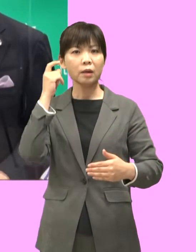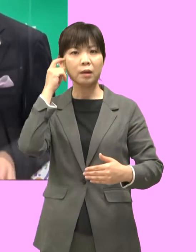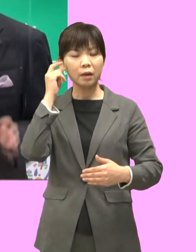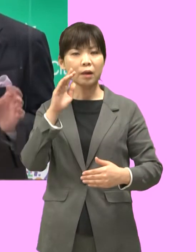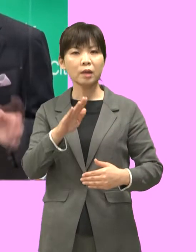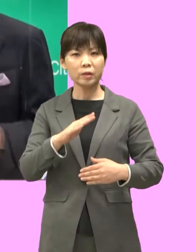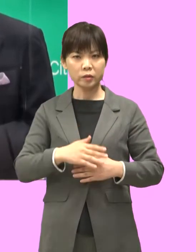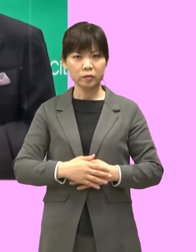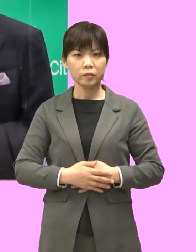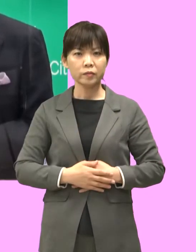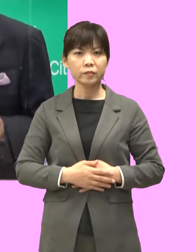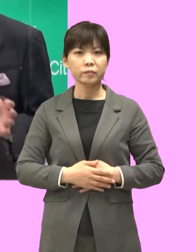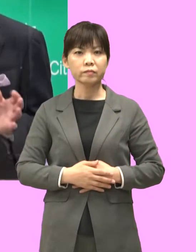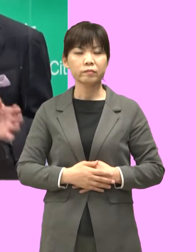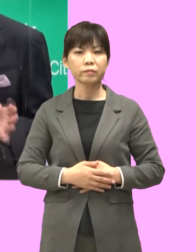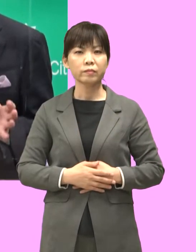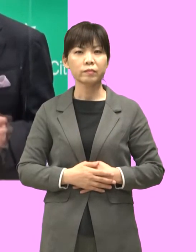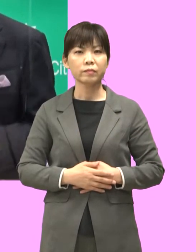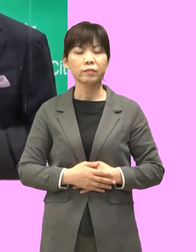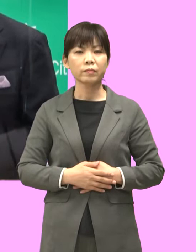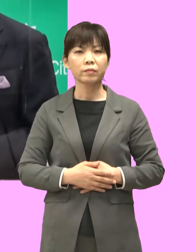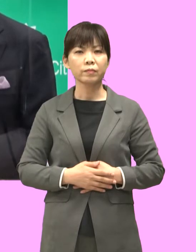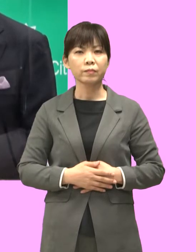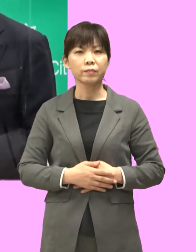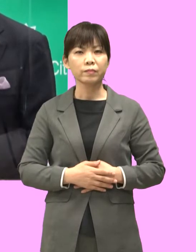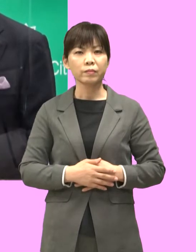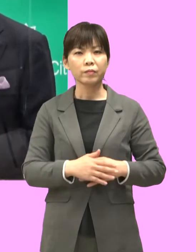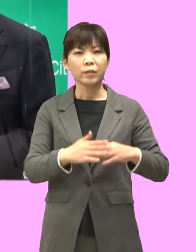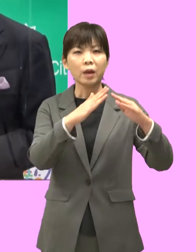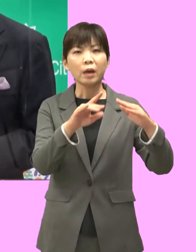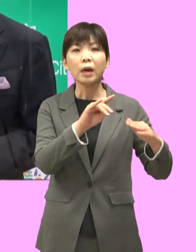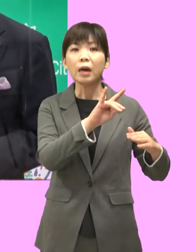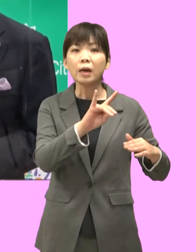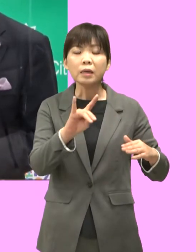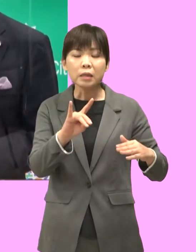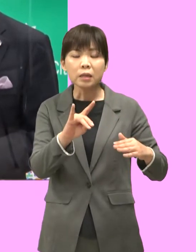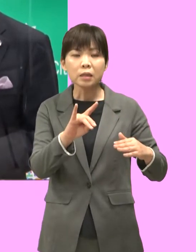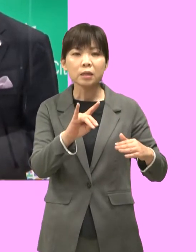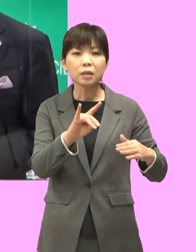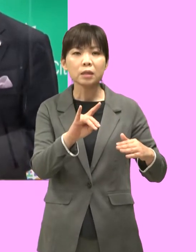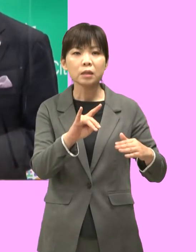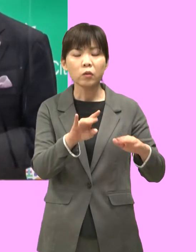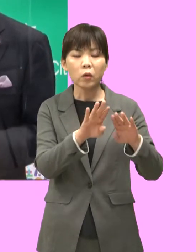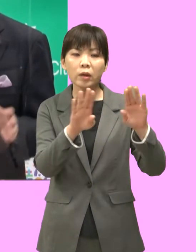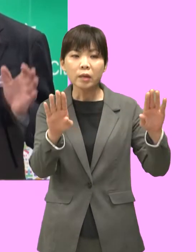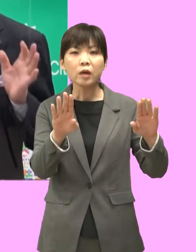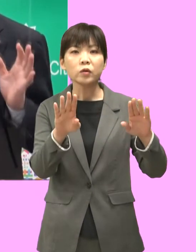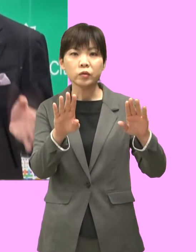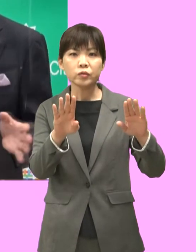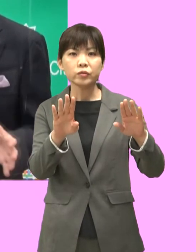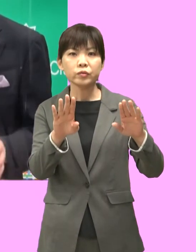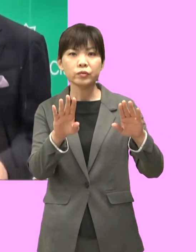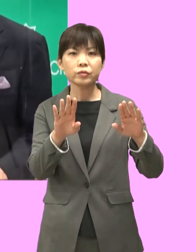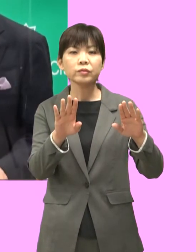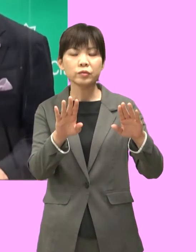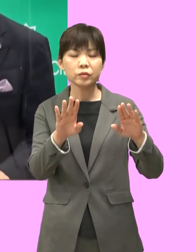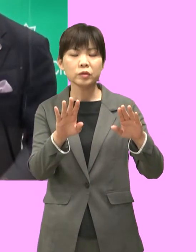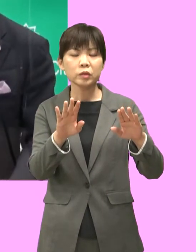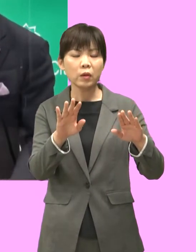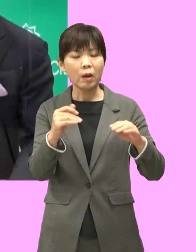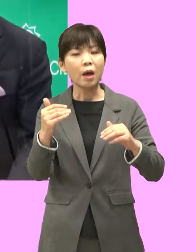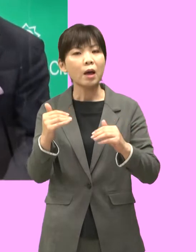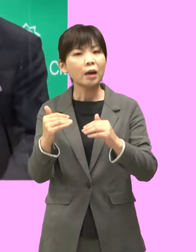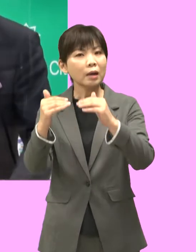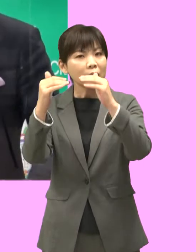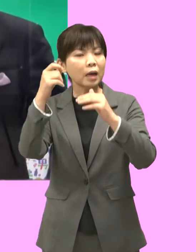してさらにこういった会議を誘致する上で大事なのは、やっぱり一定の箔付けっていうのも大事になってくるわけ